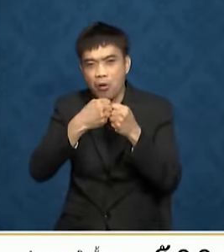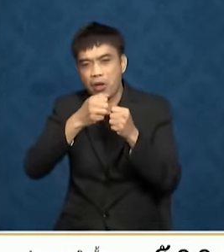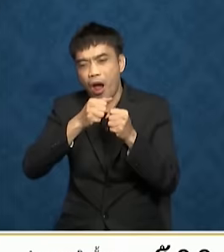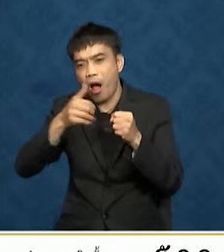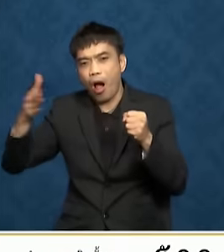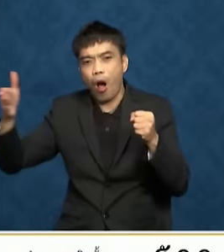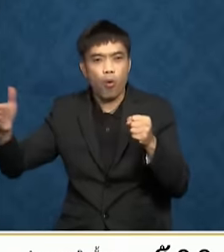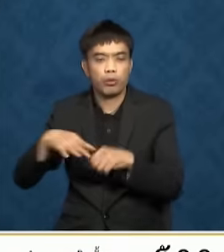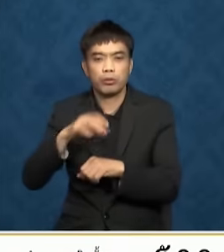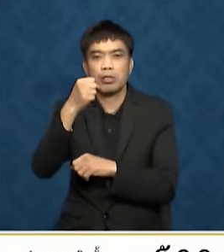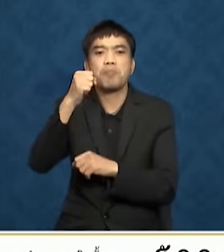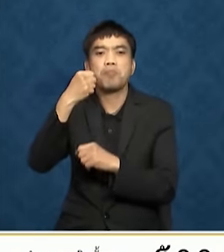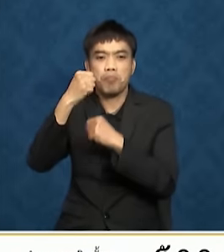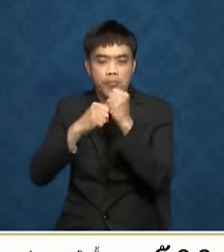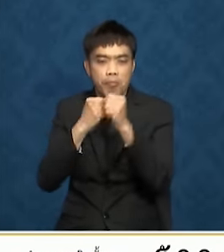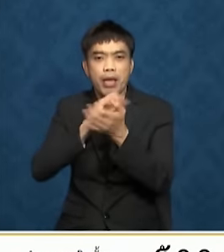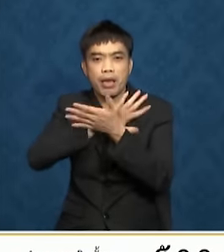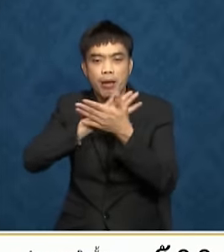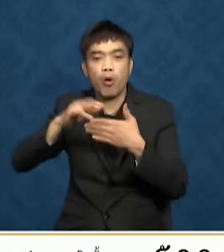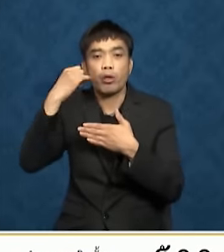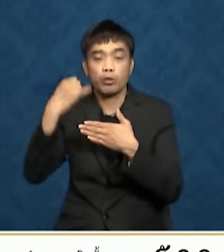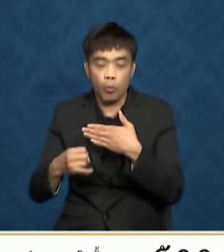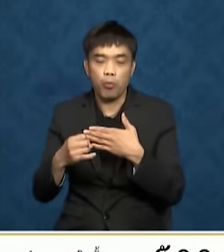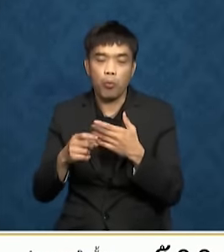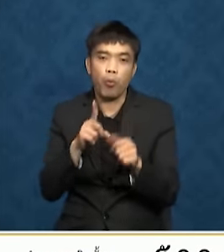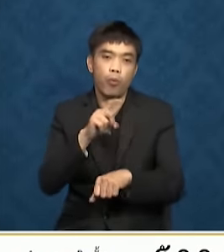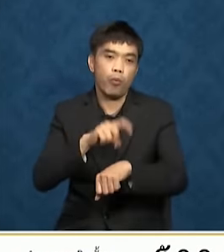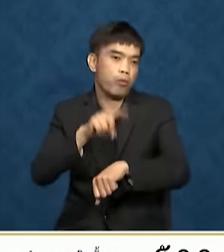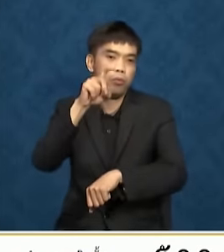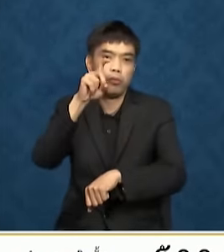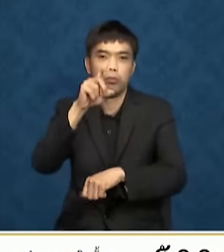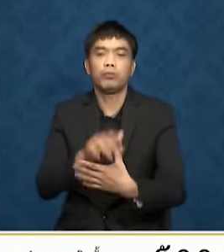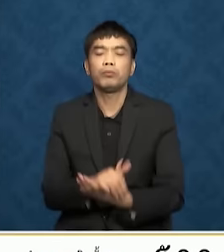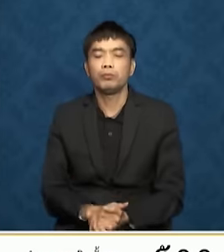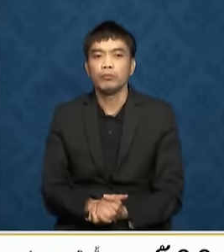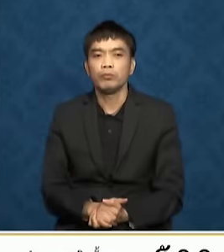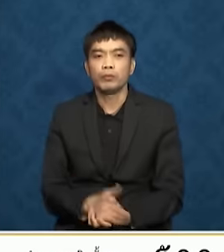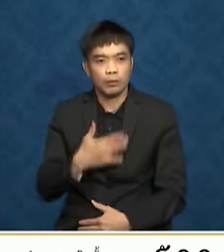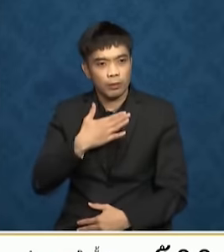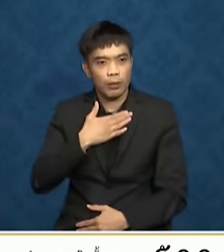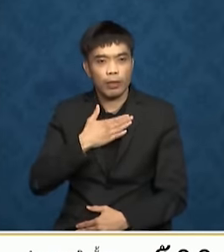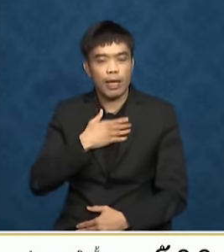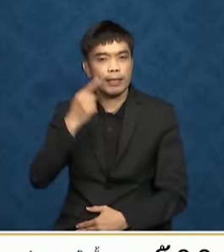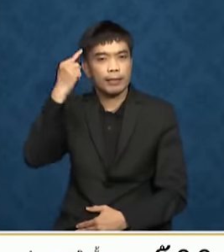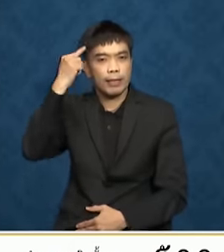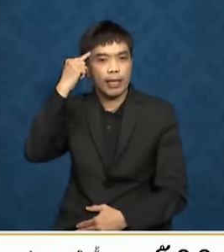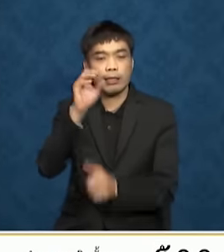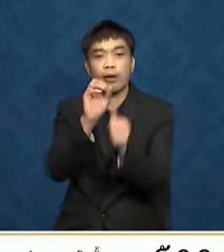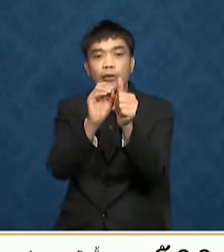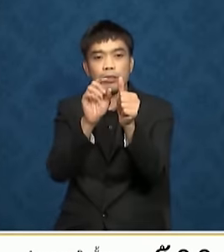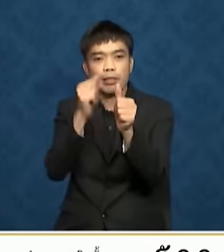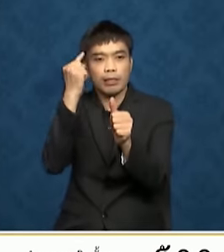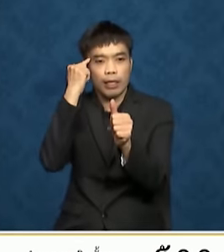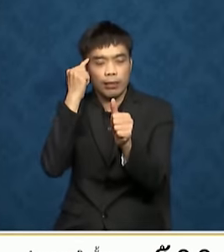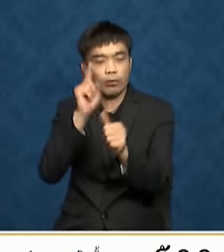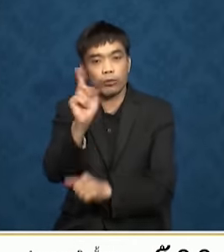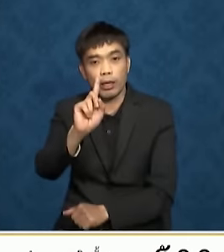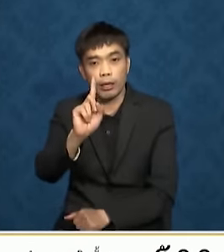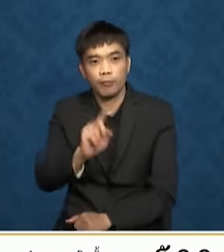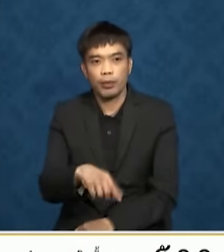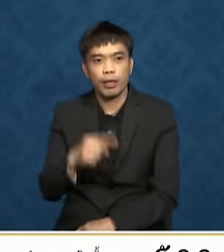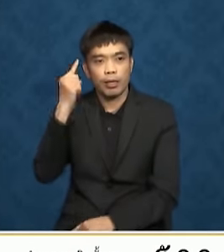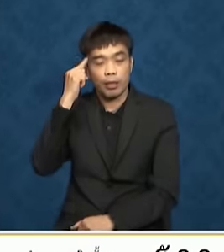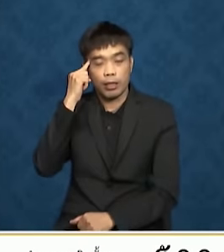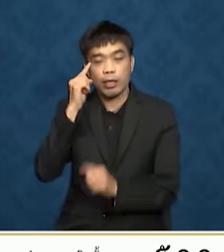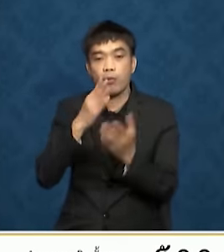ก่อนที่ผมจะอภิปรายเมื่อ 5-6ปีที่แล้วนะข้อเสนอแนะตรงนี้เนี่ยพวกผมคิดแล้วนะครับว่าจะลงทุนปลดล็อคที่